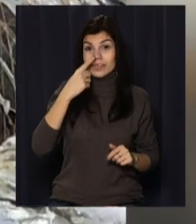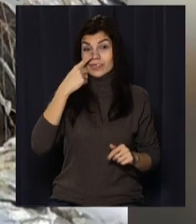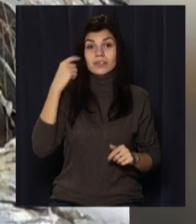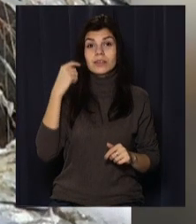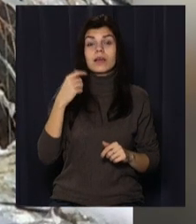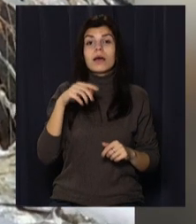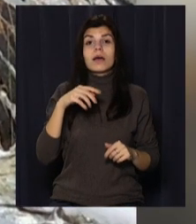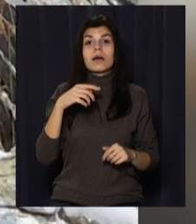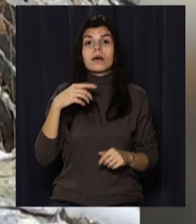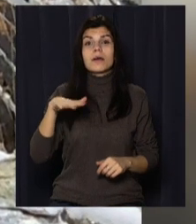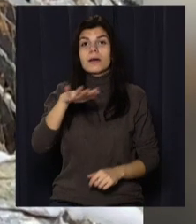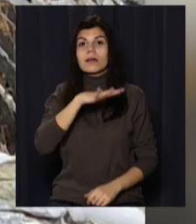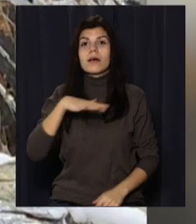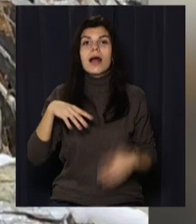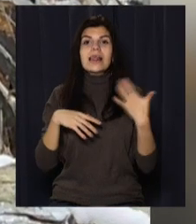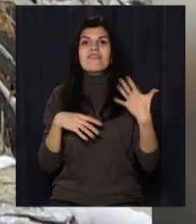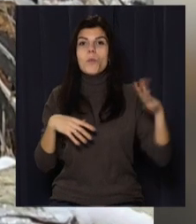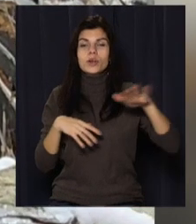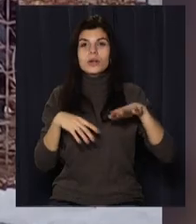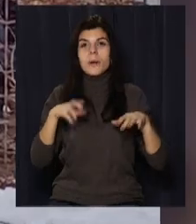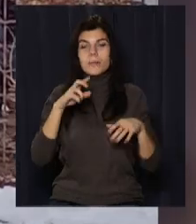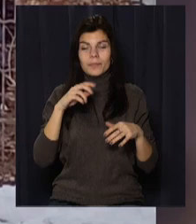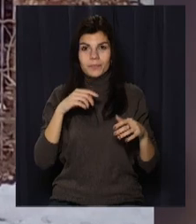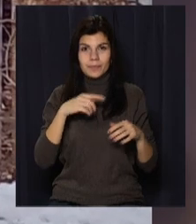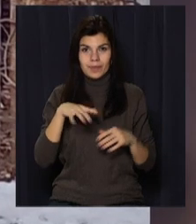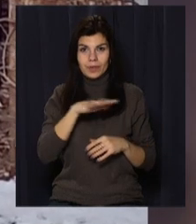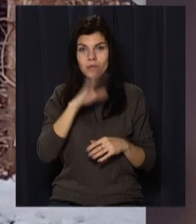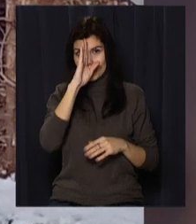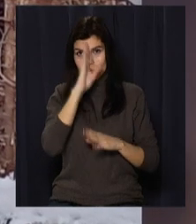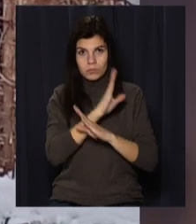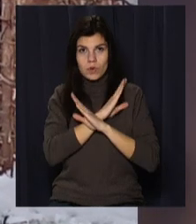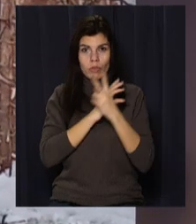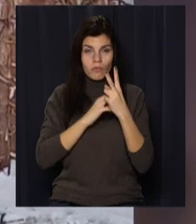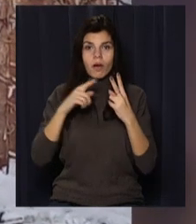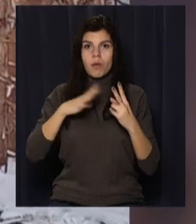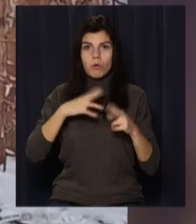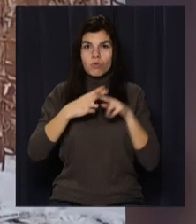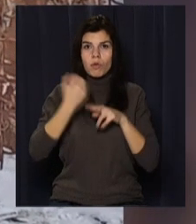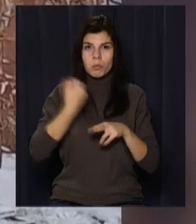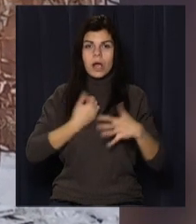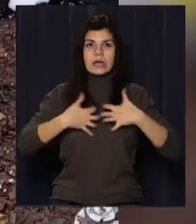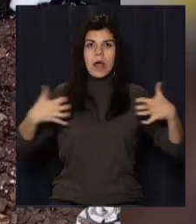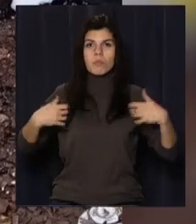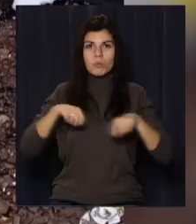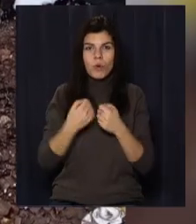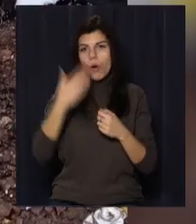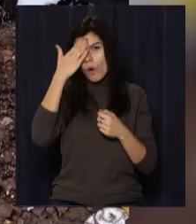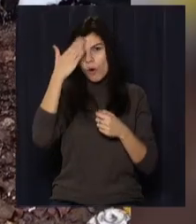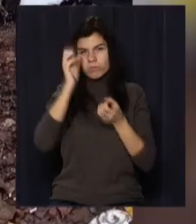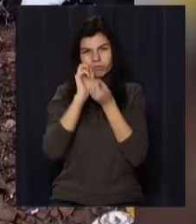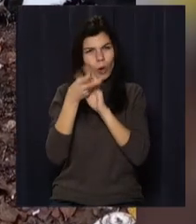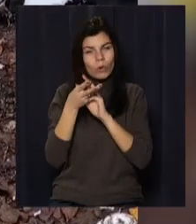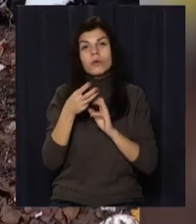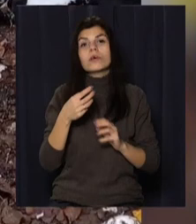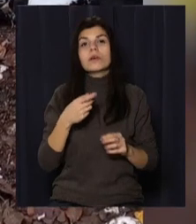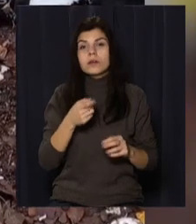знайшов двох мертвих чоловіків. У них були ножові поранення, поламані ребра, розбиті голови. Оперативники затримали вбивців